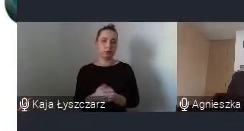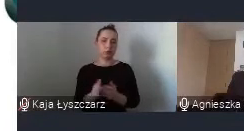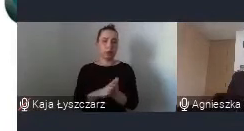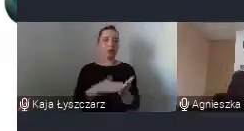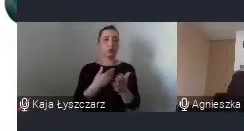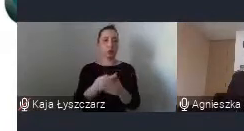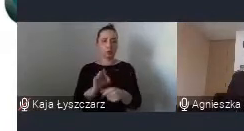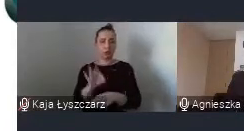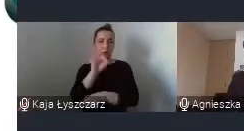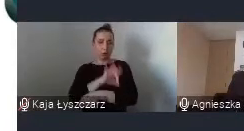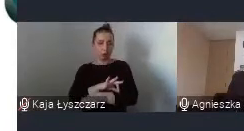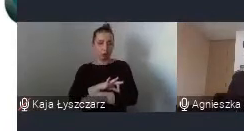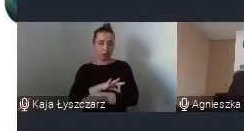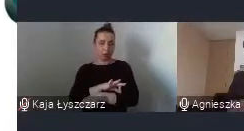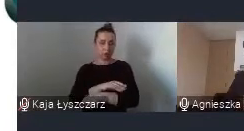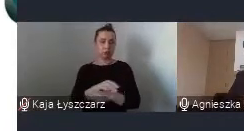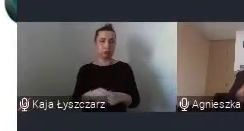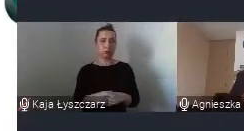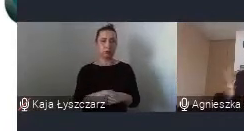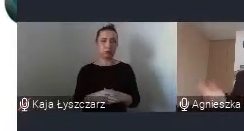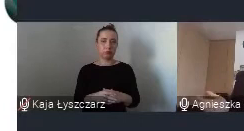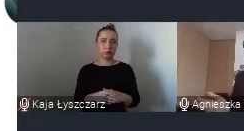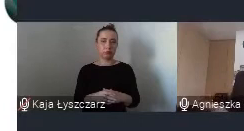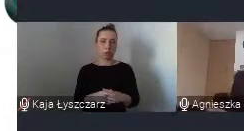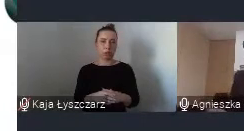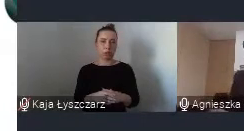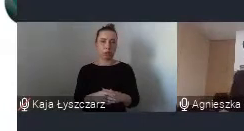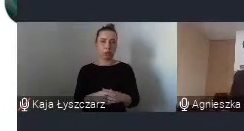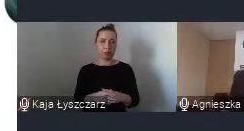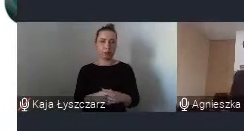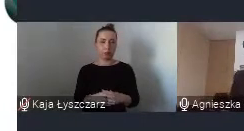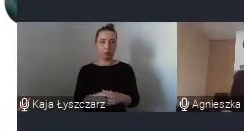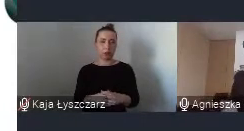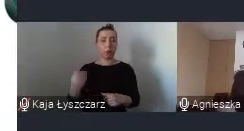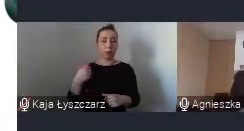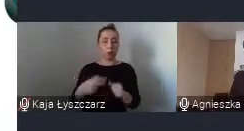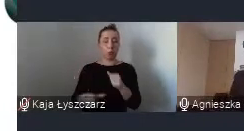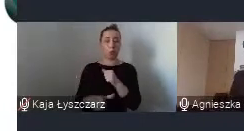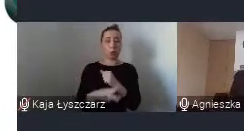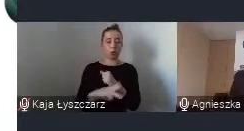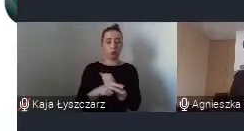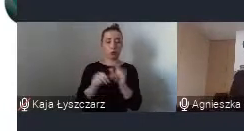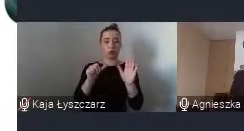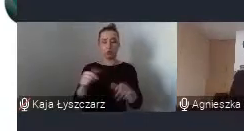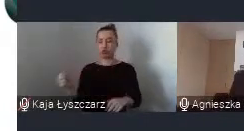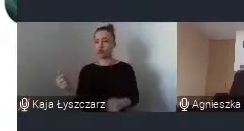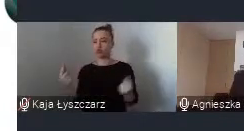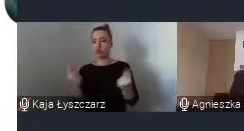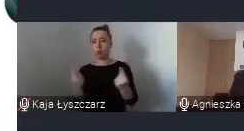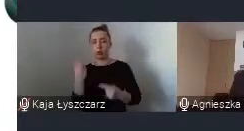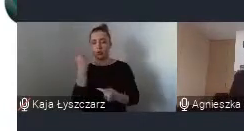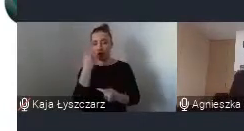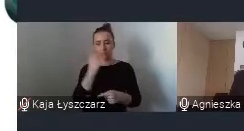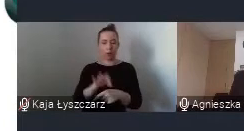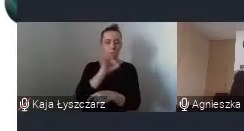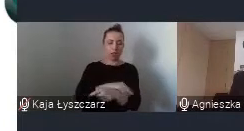Przykładowe projekty. Oczywiście z 86 super ciekawych projektów trudno było wybrać